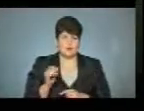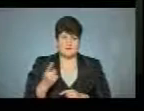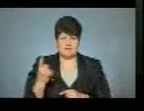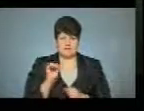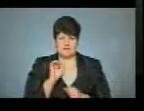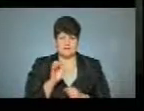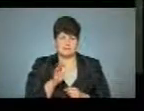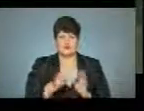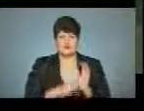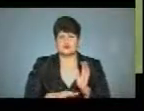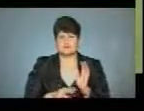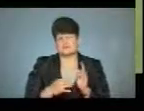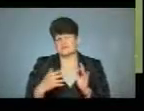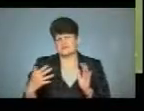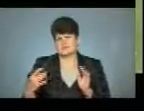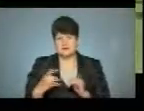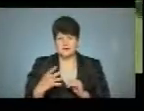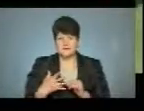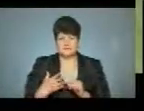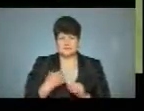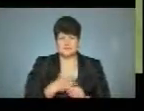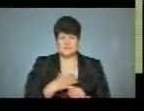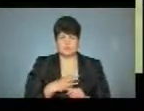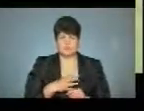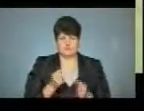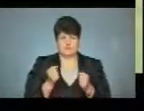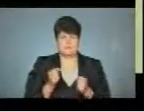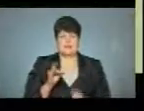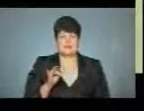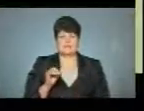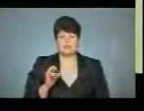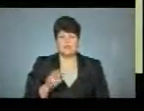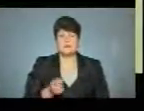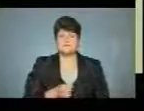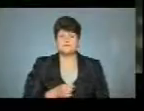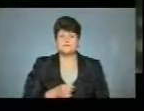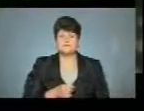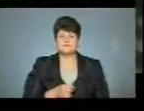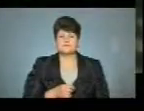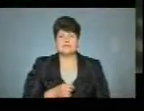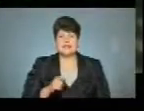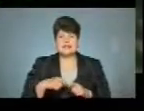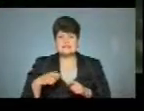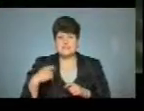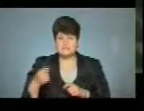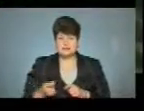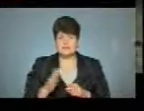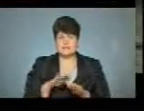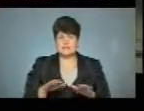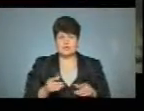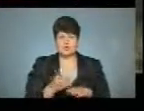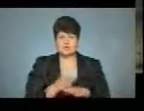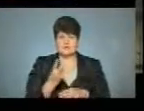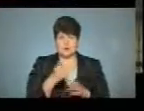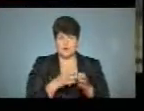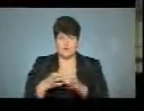раз набив, був 80 чимось. Неважко для мене втримати було рівновагу. Естафета «Вортекс». Дітей розділили на 2 команди.